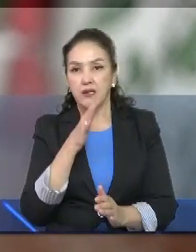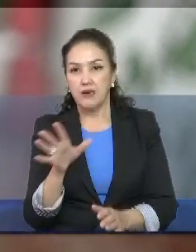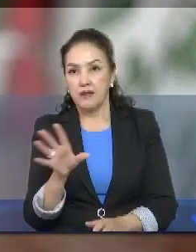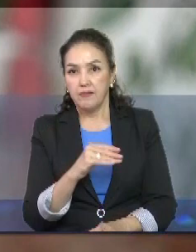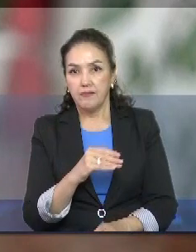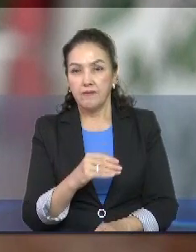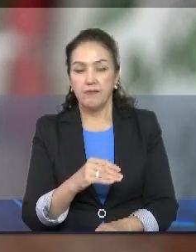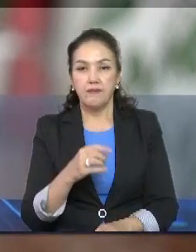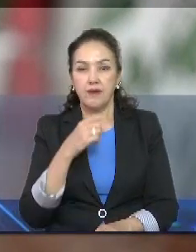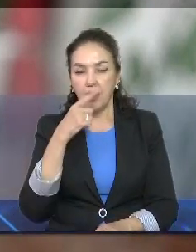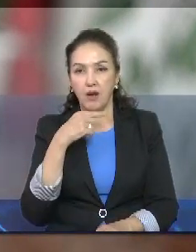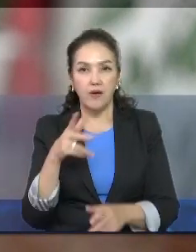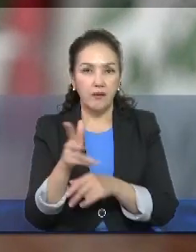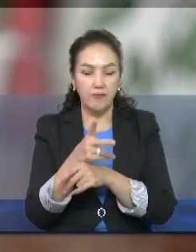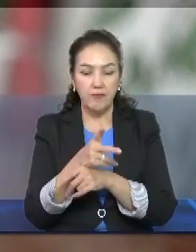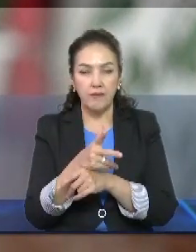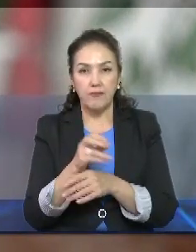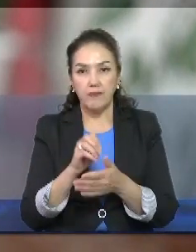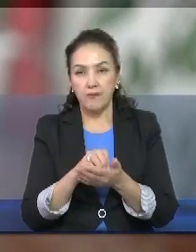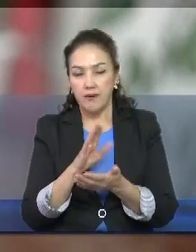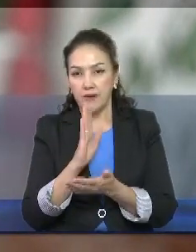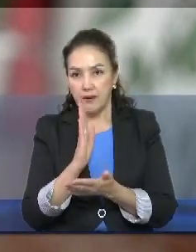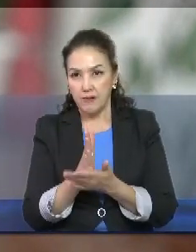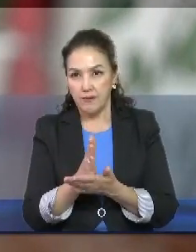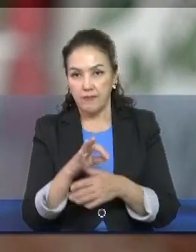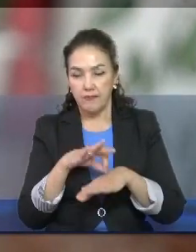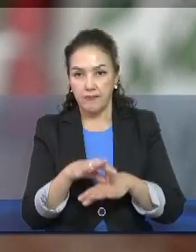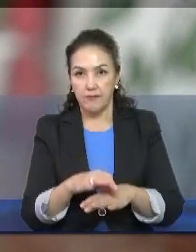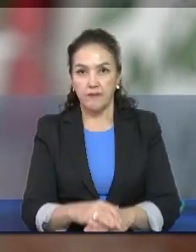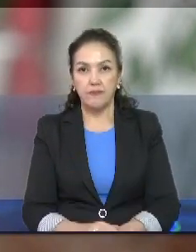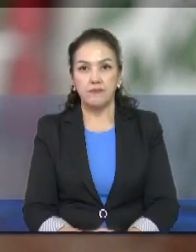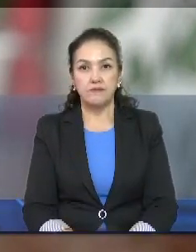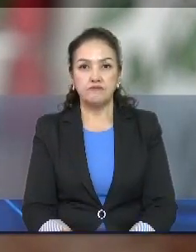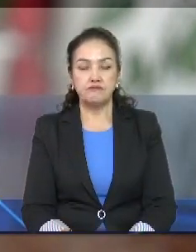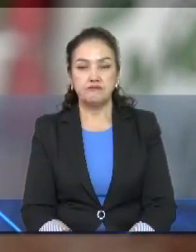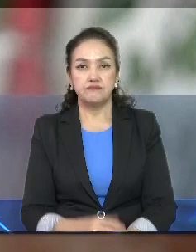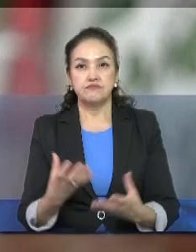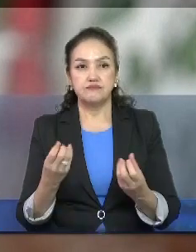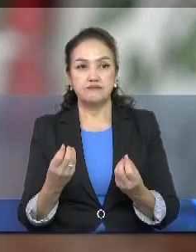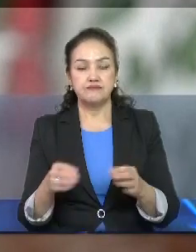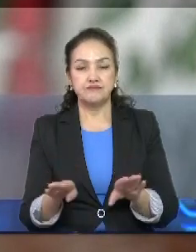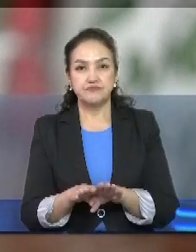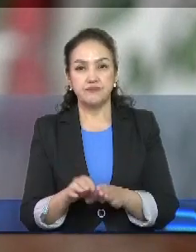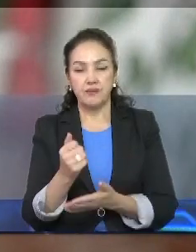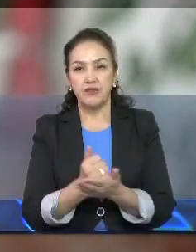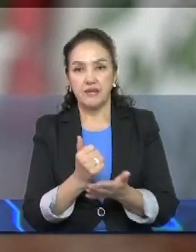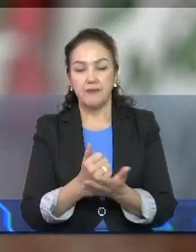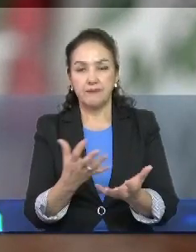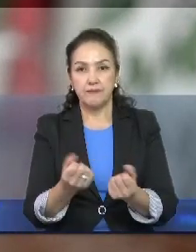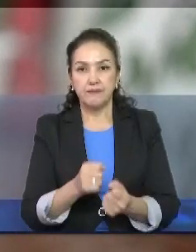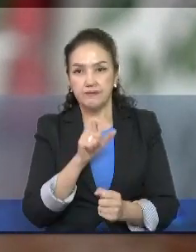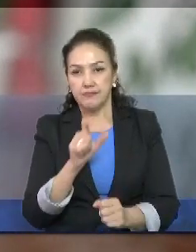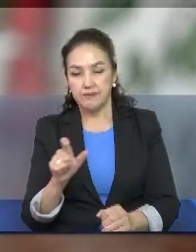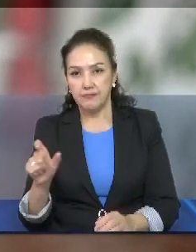де аудио және видео фиксациямен жаңағыдай жүргізілетін болады. Сондай ақ та резервке алынған